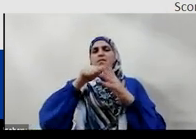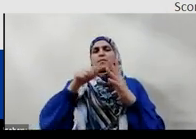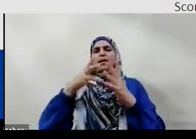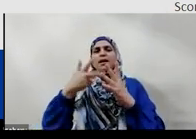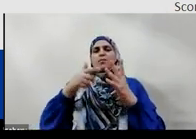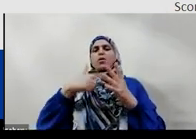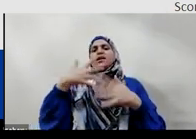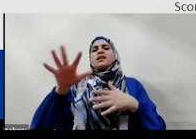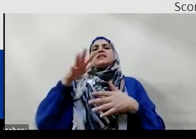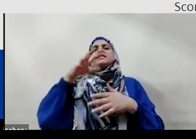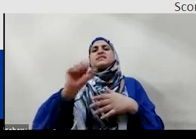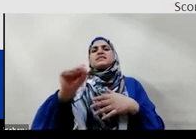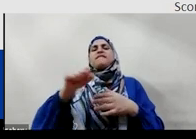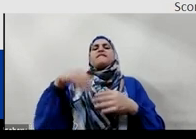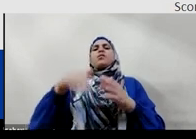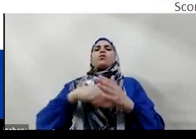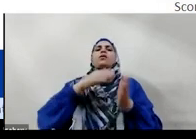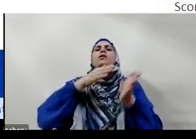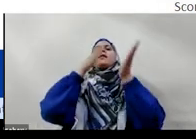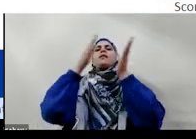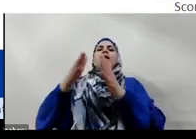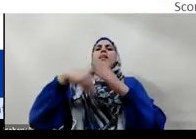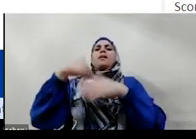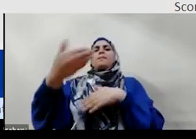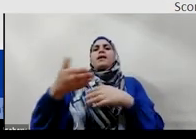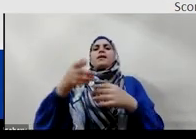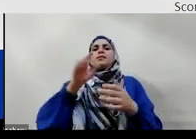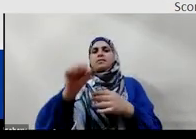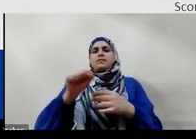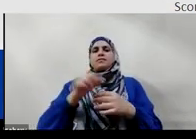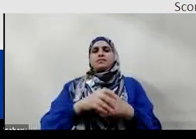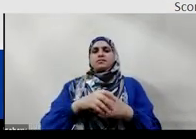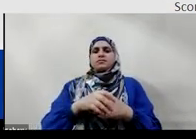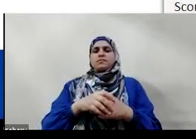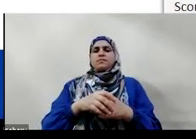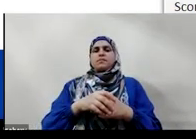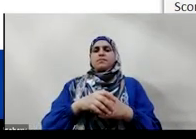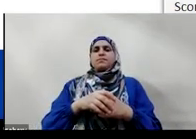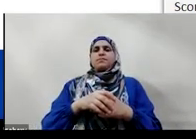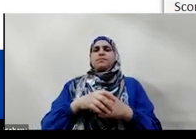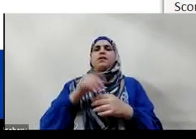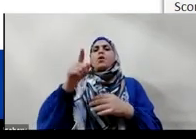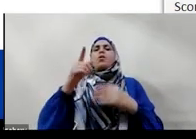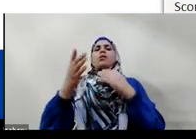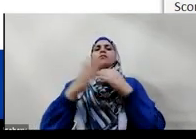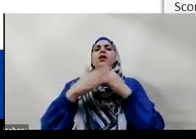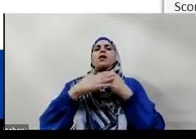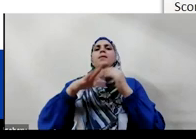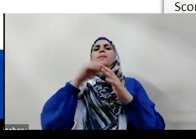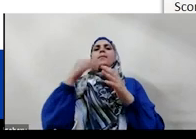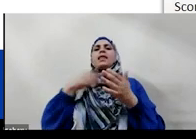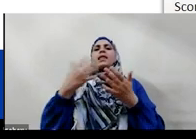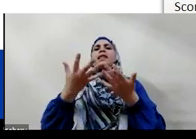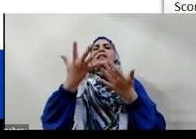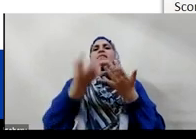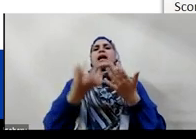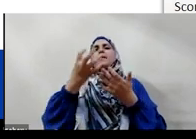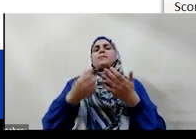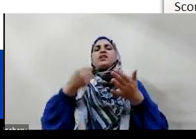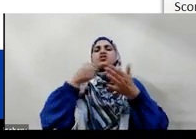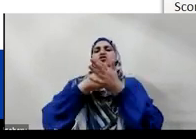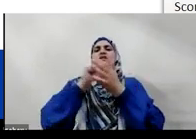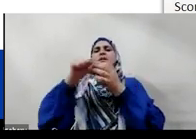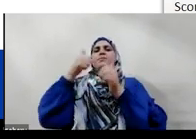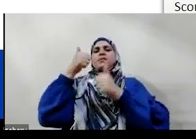سيف وبنتقل للجزئية اللي بعدها السكور ريبورت، واللي هنا هيطلب مني ان انا اعمل ابلود للأوفيشال سكور ريبورت